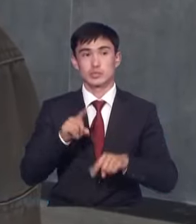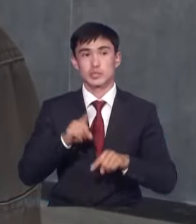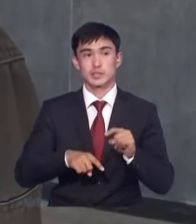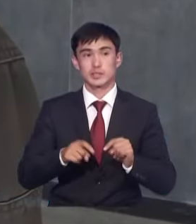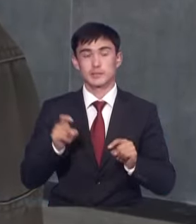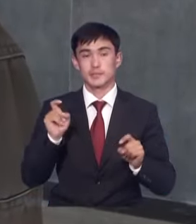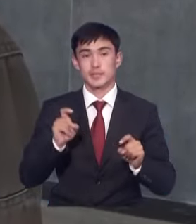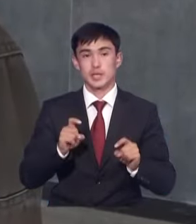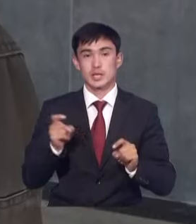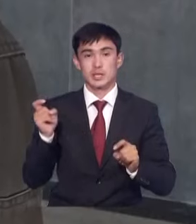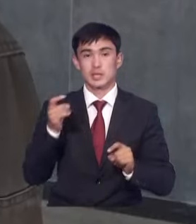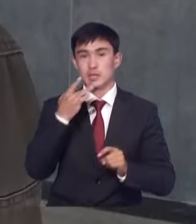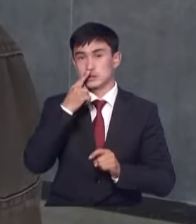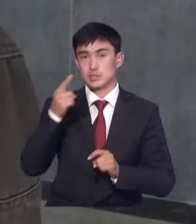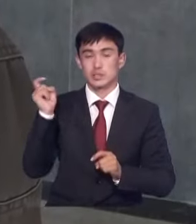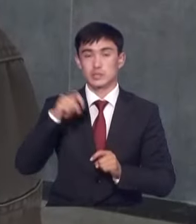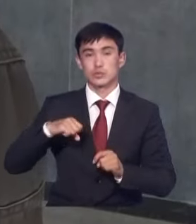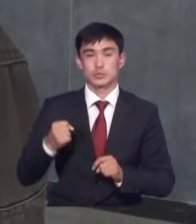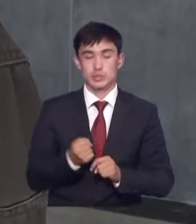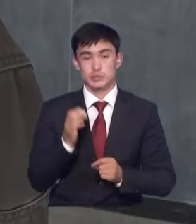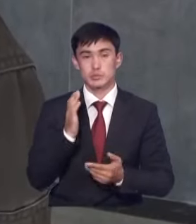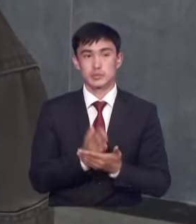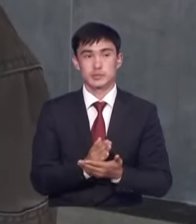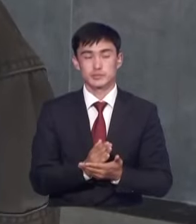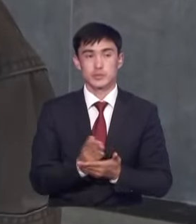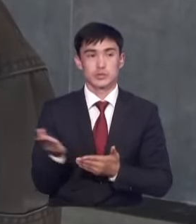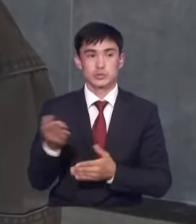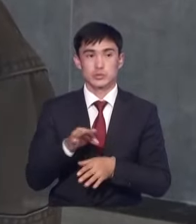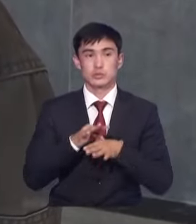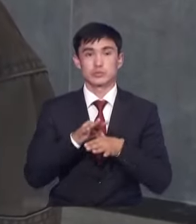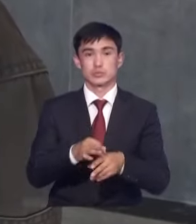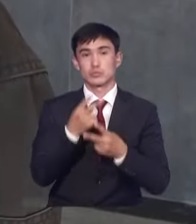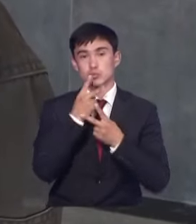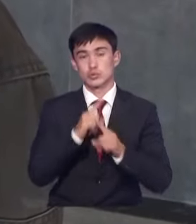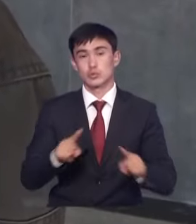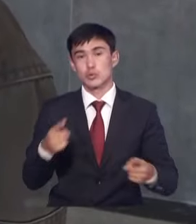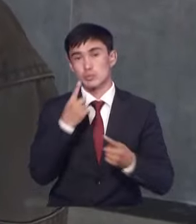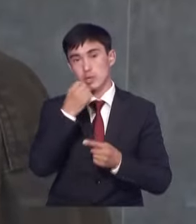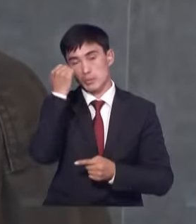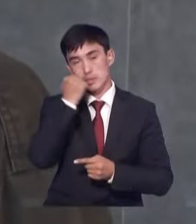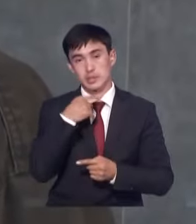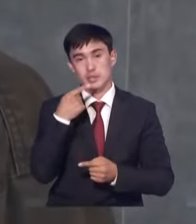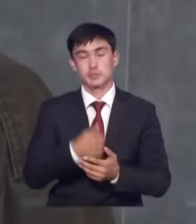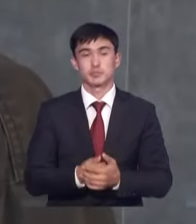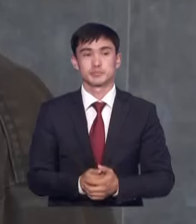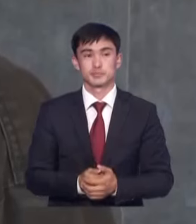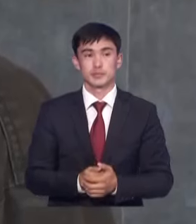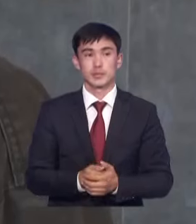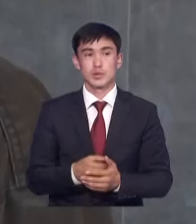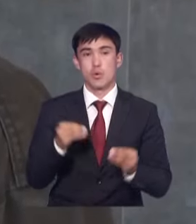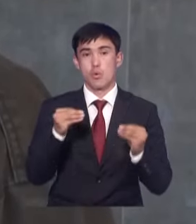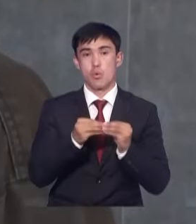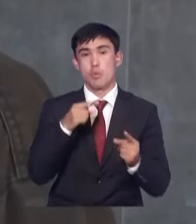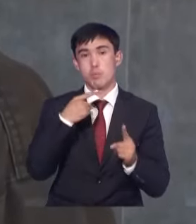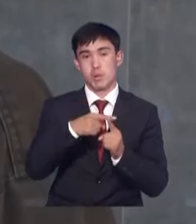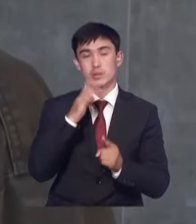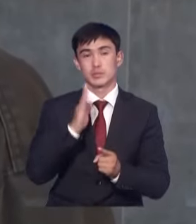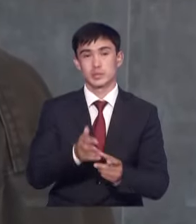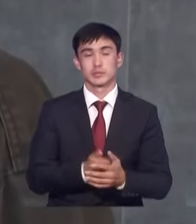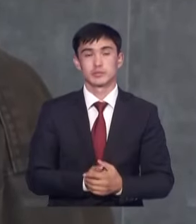бар, мысалға сырттан келіп жатқан жолдастарым бар, солар музейді көріп рахметін айтып 10 балл дегендей баға беріп